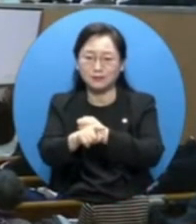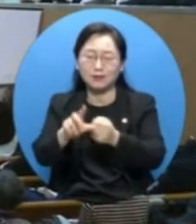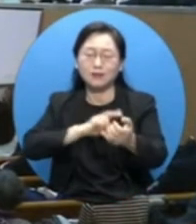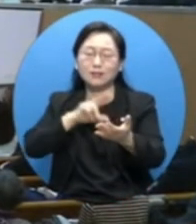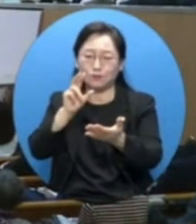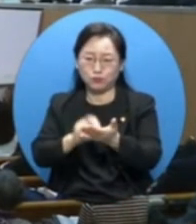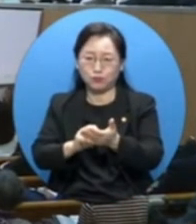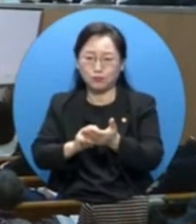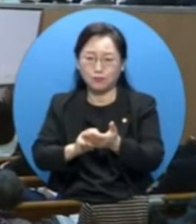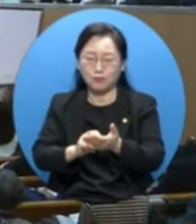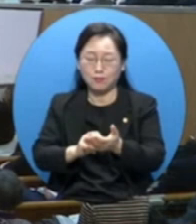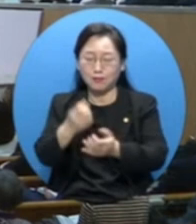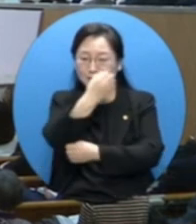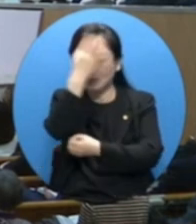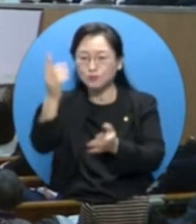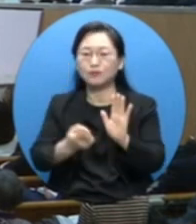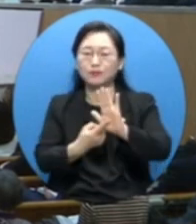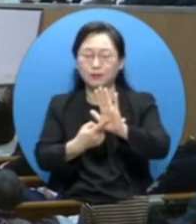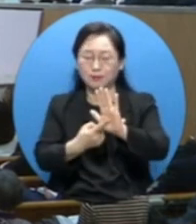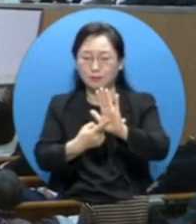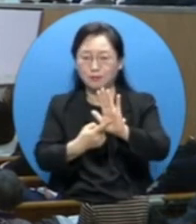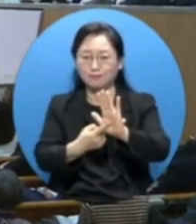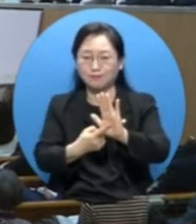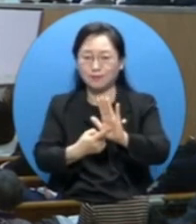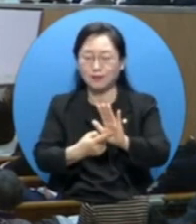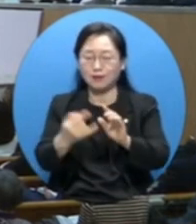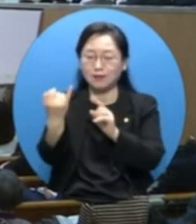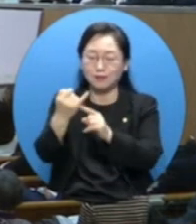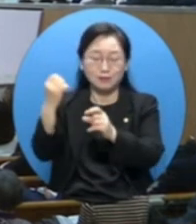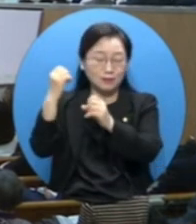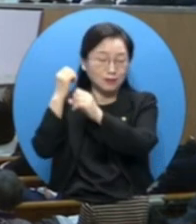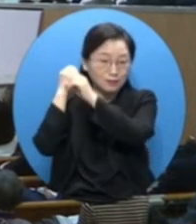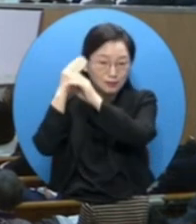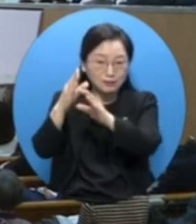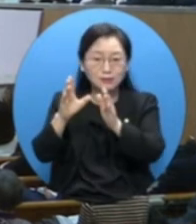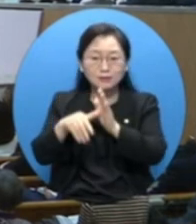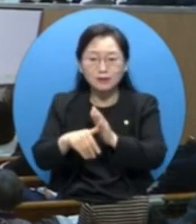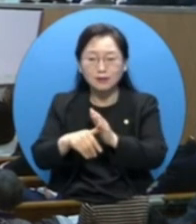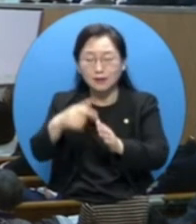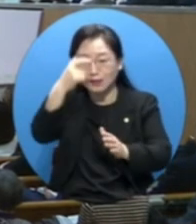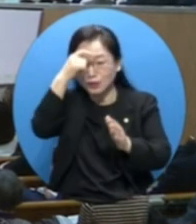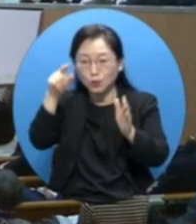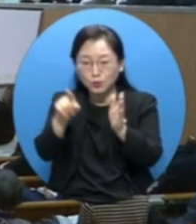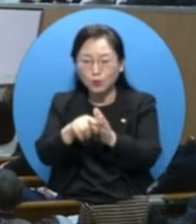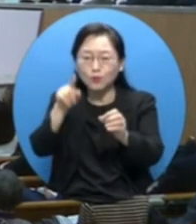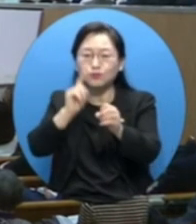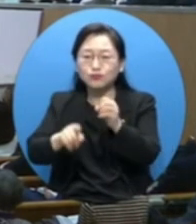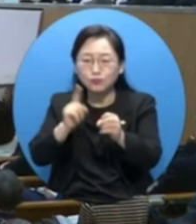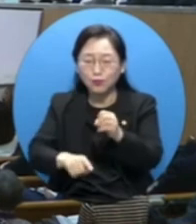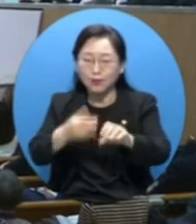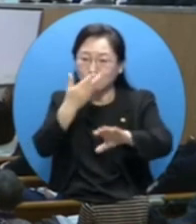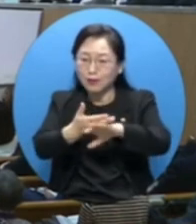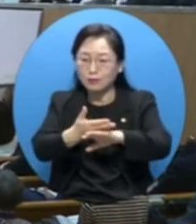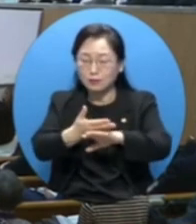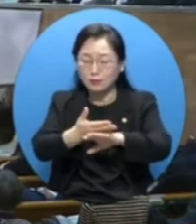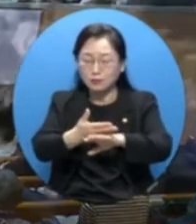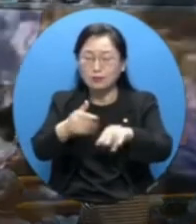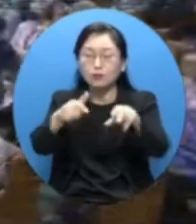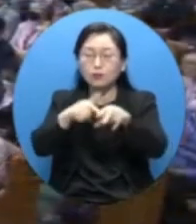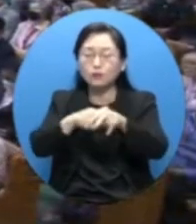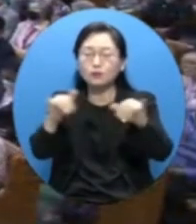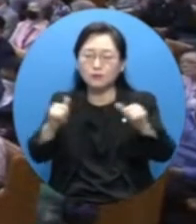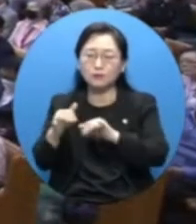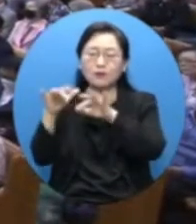붙여서 일간신문에 대도특필하였고 그녀의 장례식에는 기독교인은 물론 불교, 타종교 교인도 찾아왔고